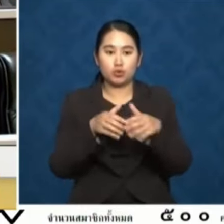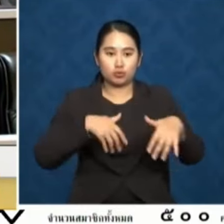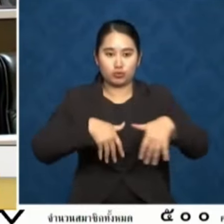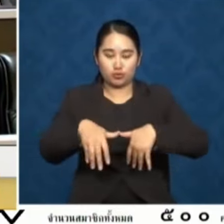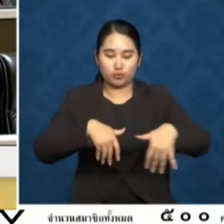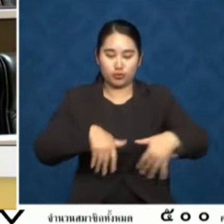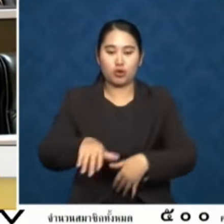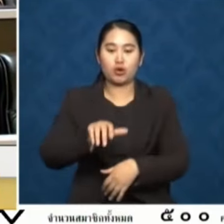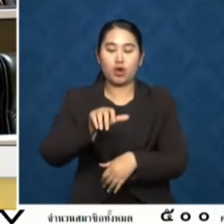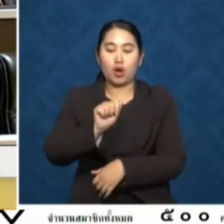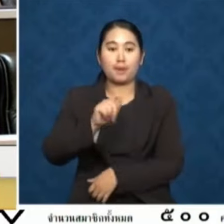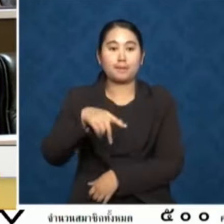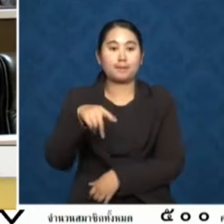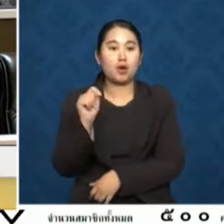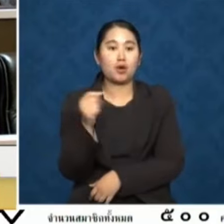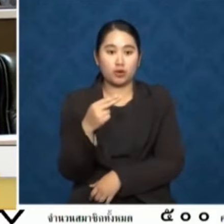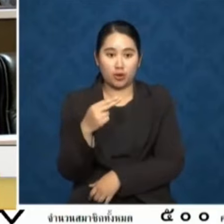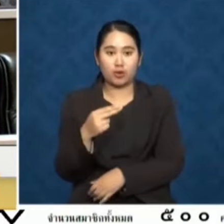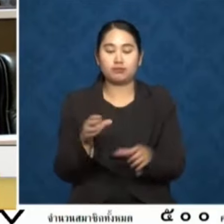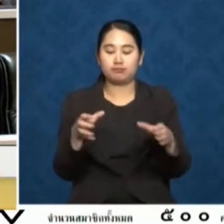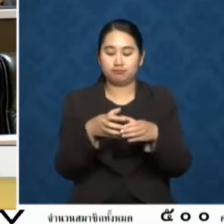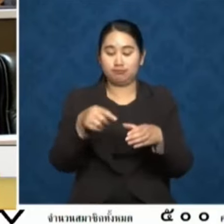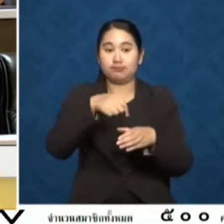สิ่งนี้เป็นสิ่งแรกนะครับเรื่องคน